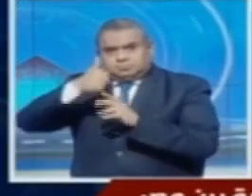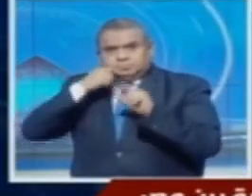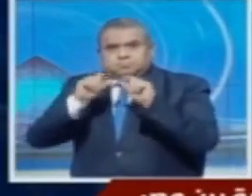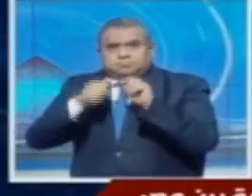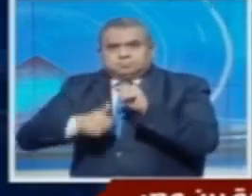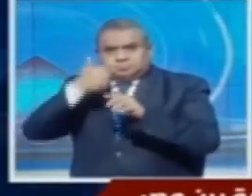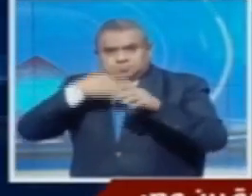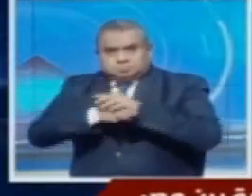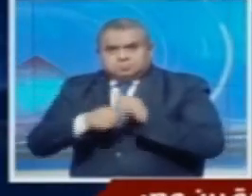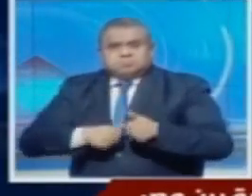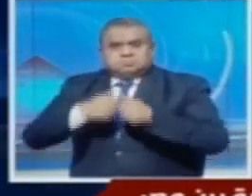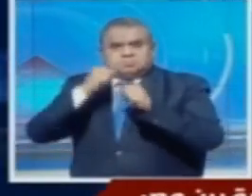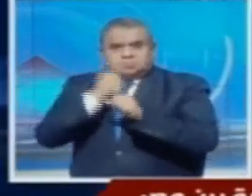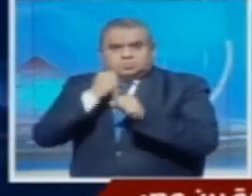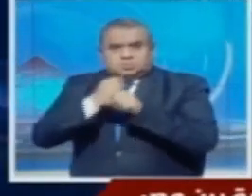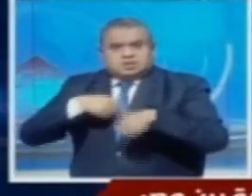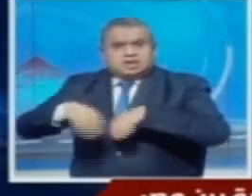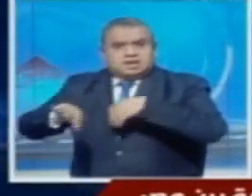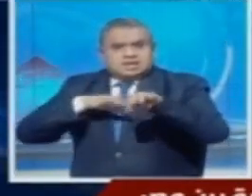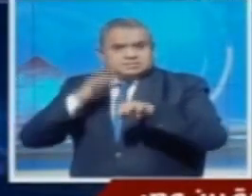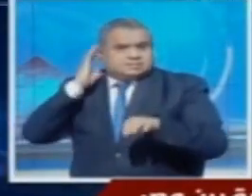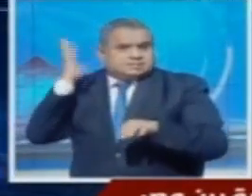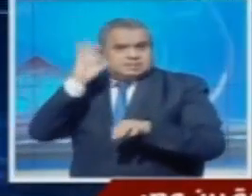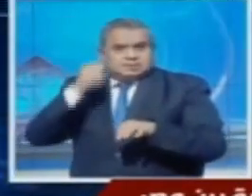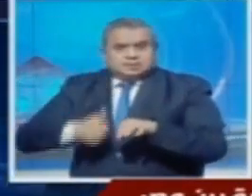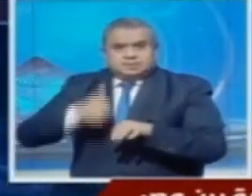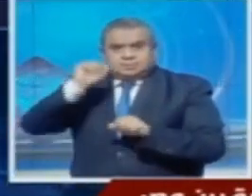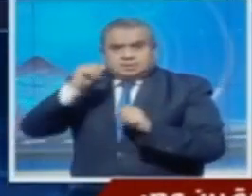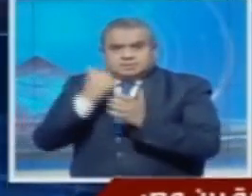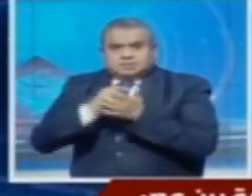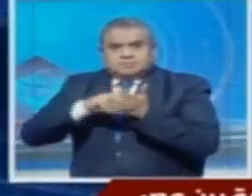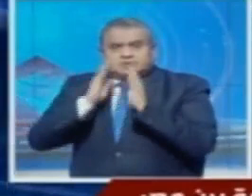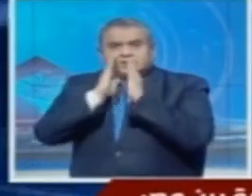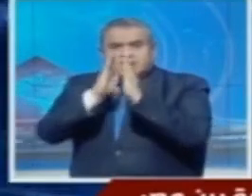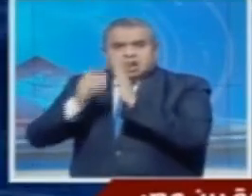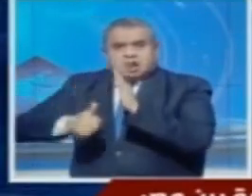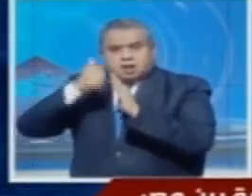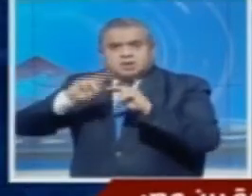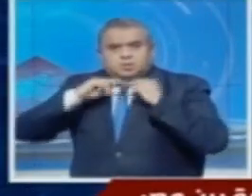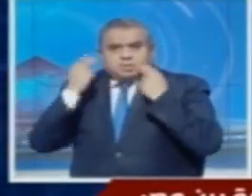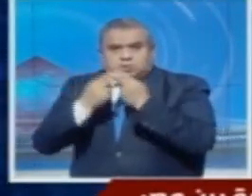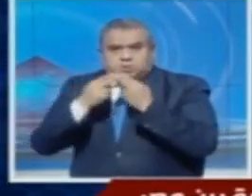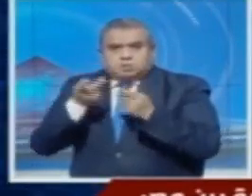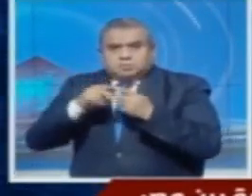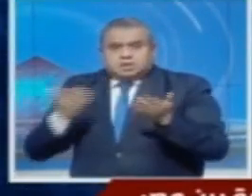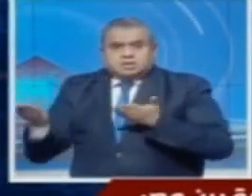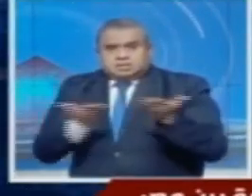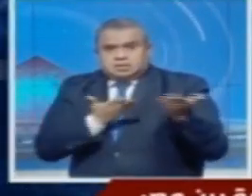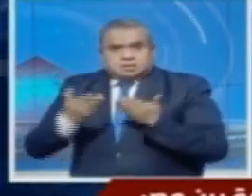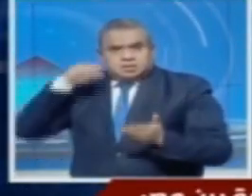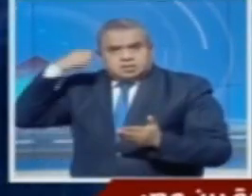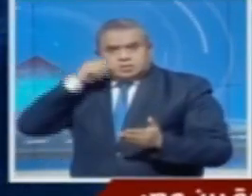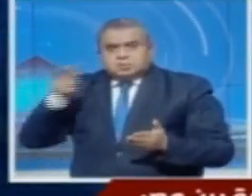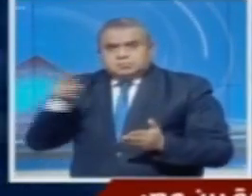من إنجازات على الصعيد الداخلي فضلا عن ثقتها السياسي البارز على الصعيدين الإقليمي والدولي. كما بحث